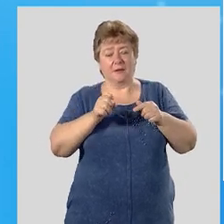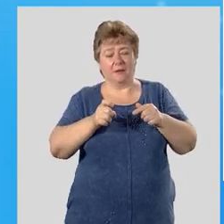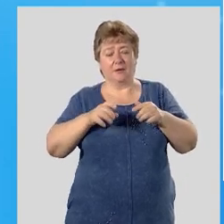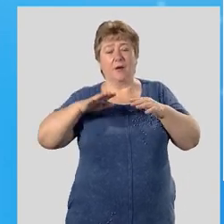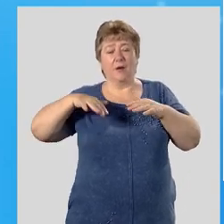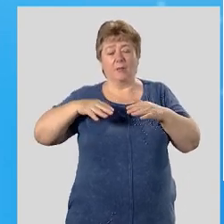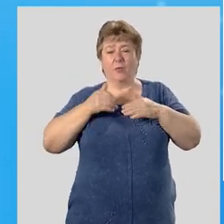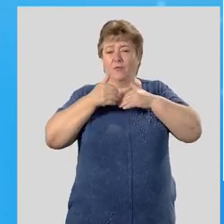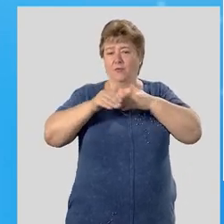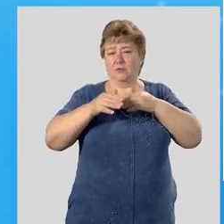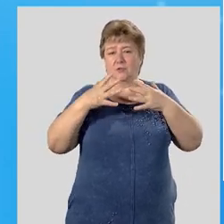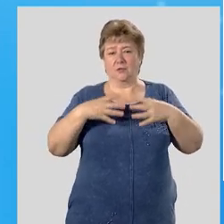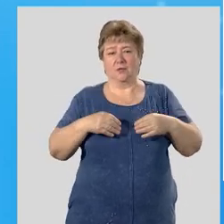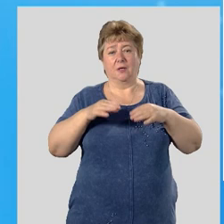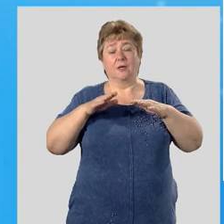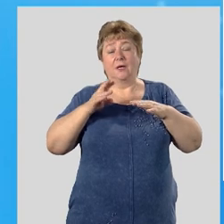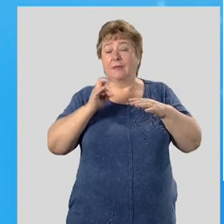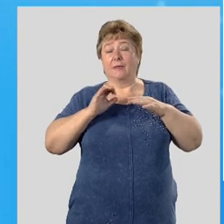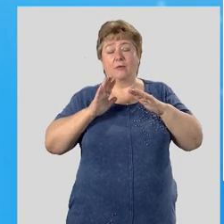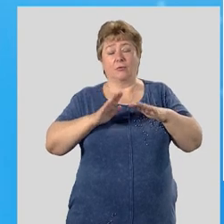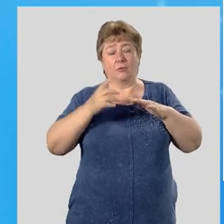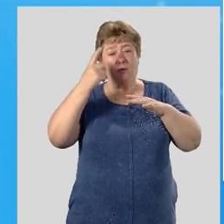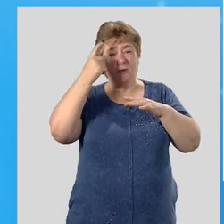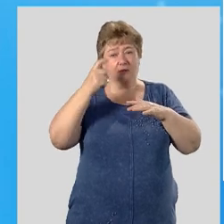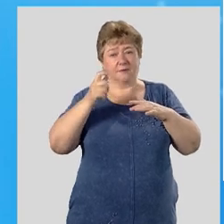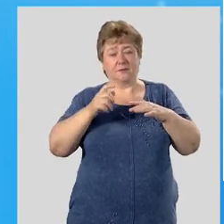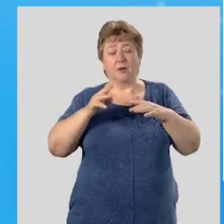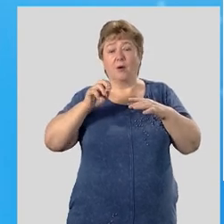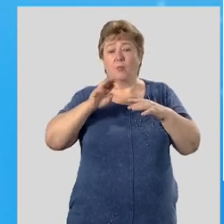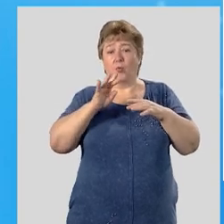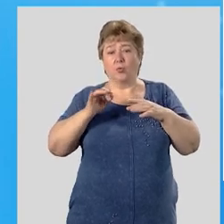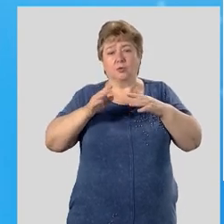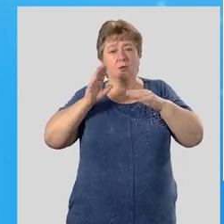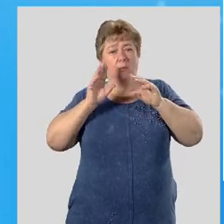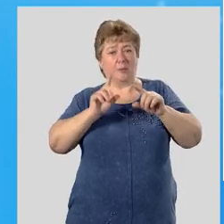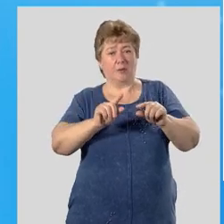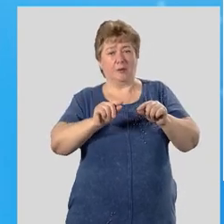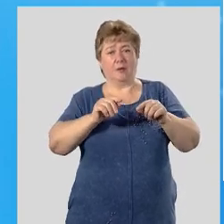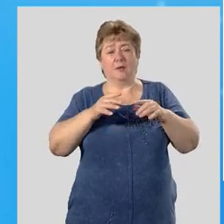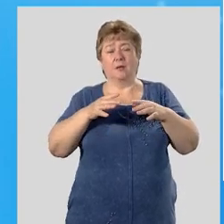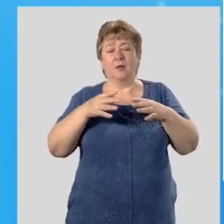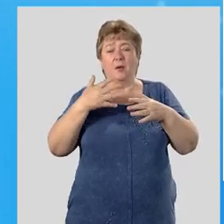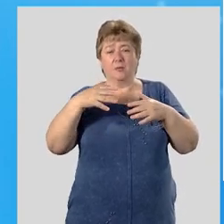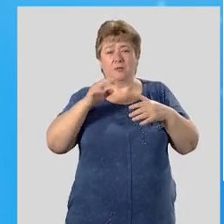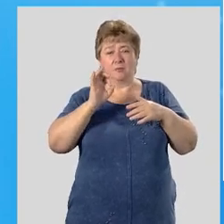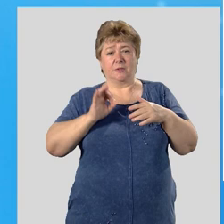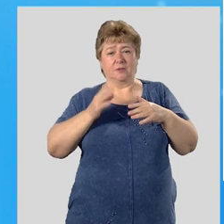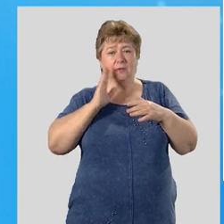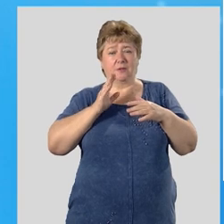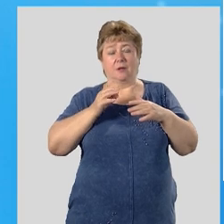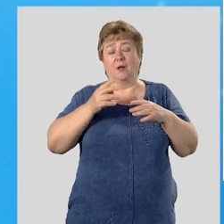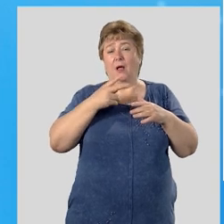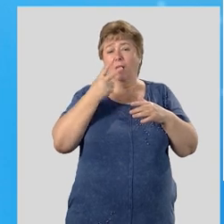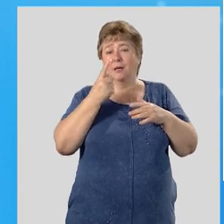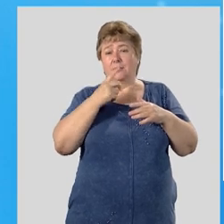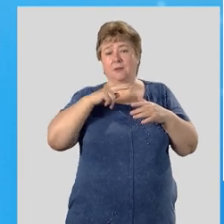после чего выходит из организма. И не только всем известным путем. Через почки наше тело покидает около 50% воды. Это примерно